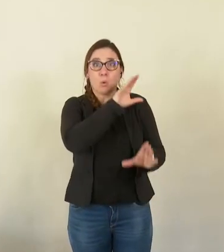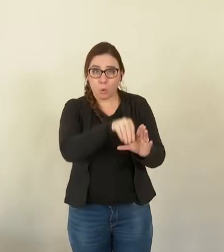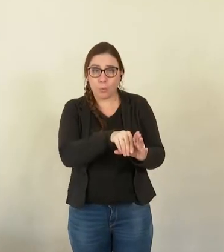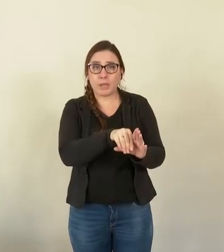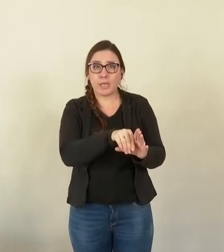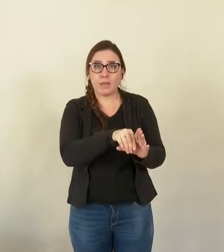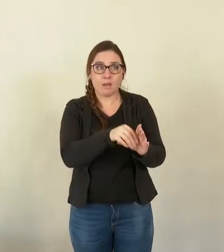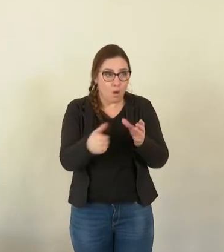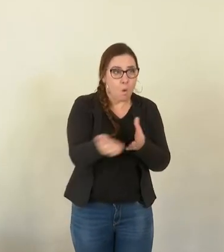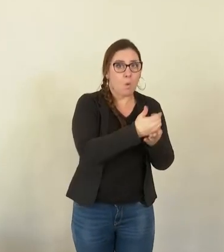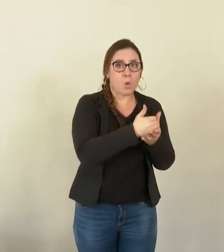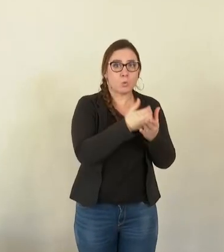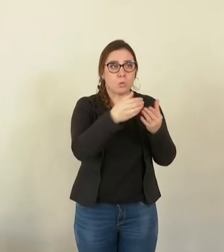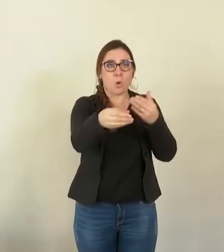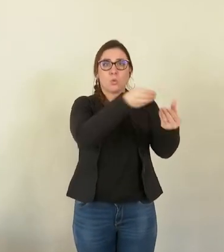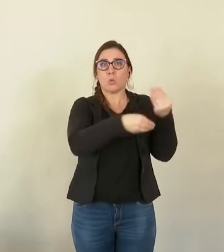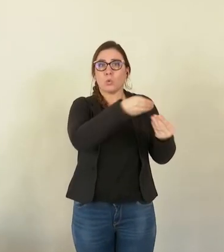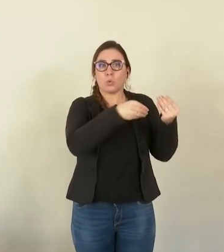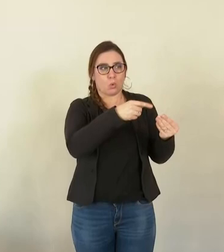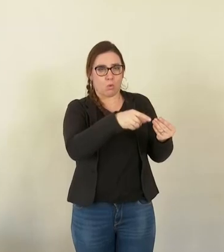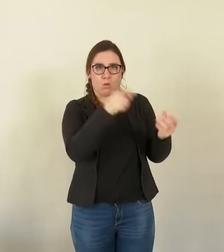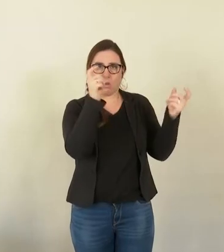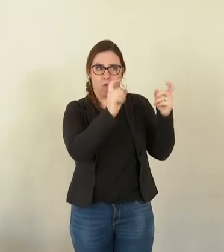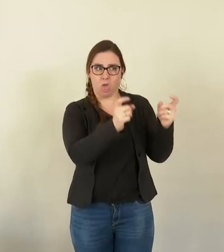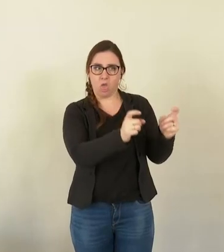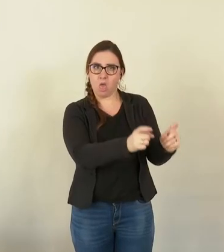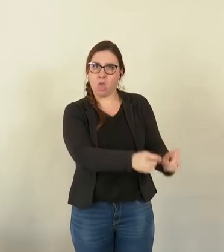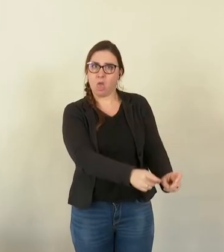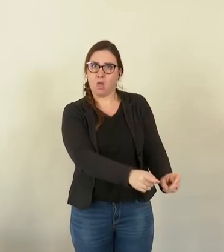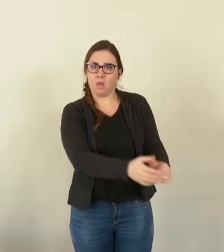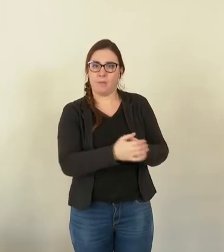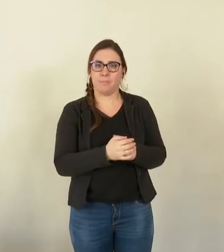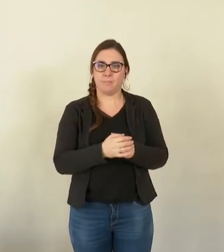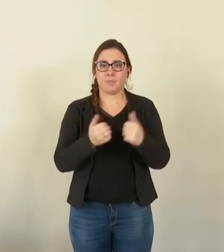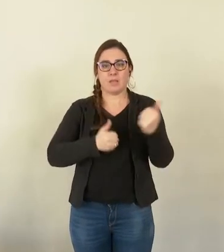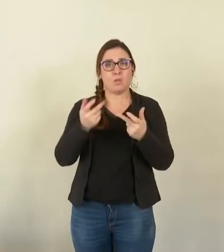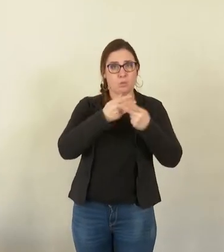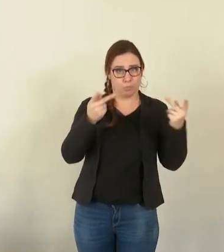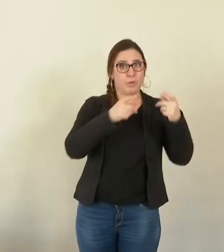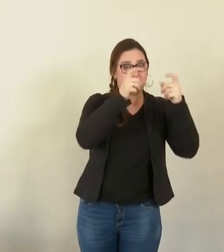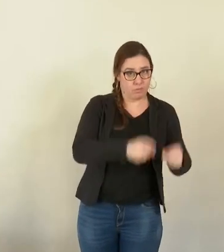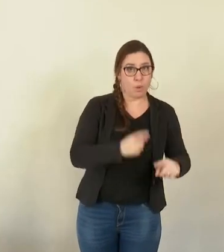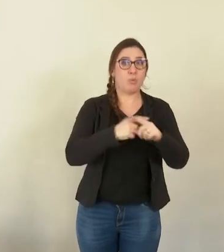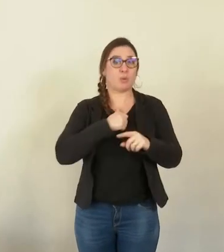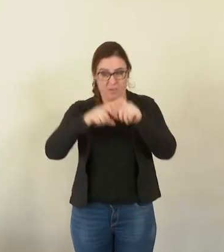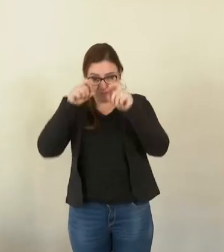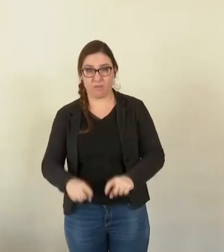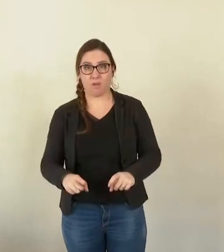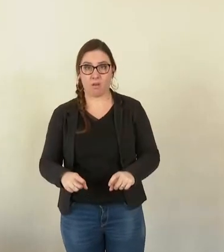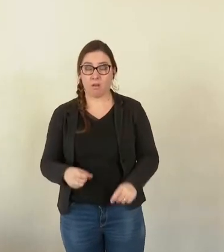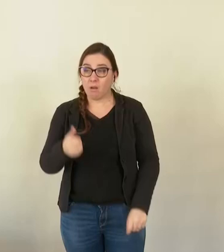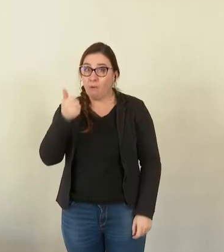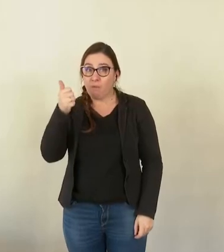leur ressources et leurs don notamment ne cessent de baisser à la fois les ressources publiques et à la fois les ressources privées donc vous allez être en